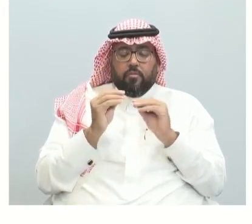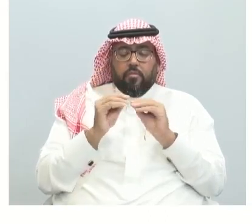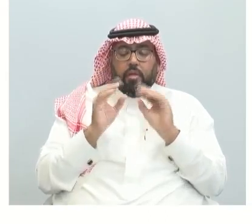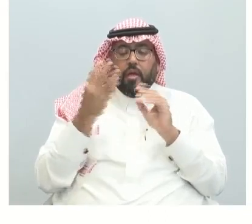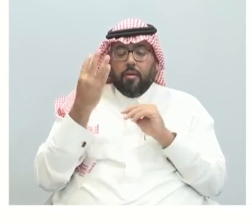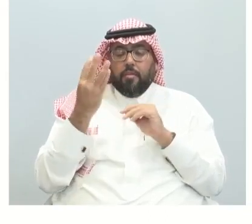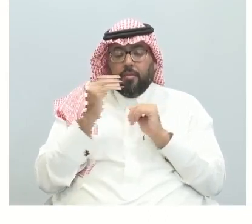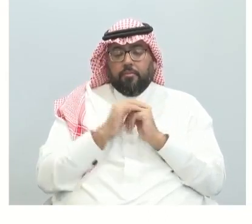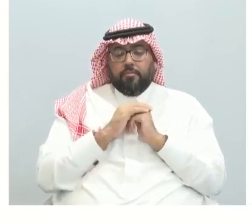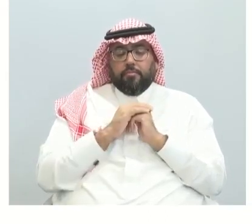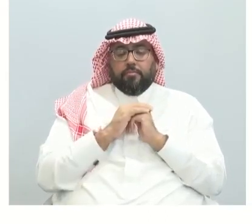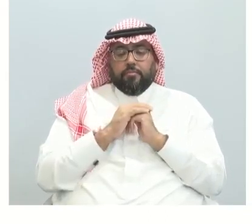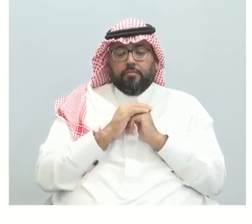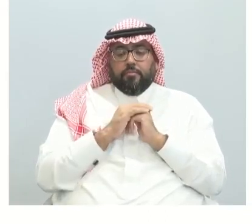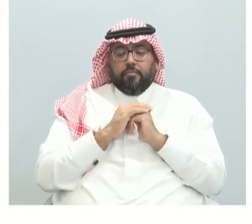اربعه